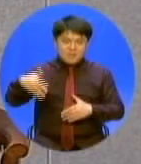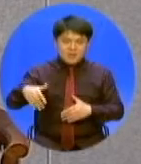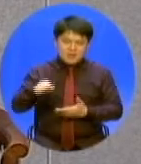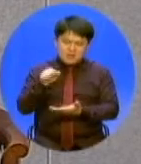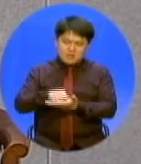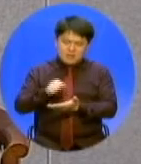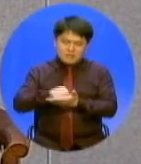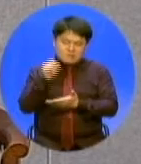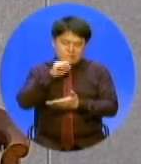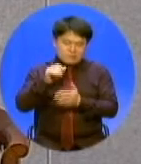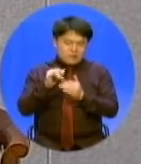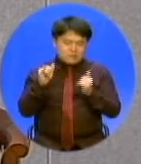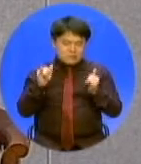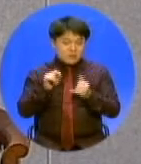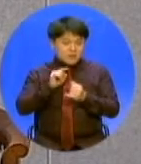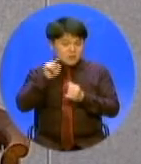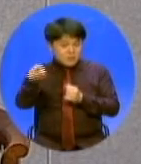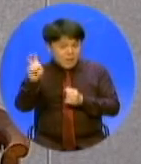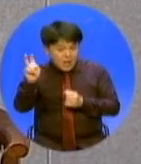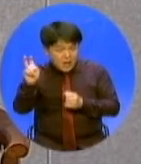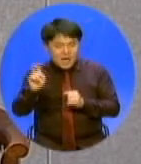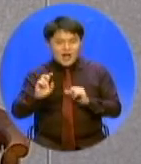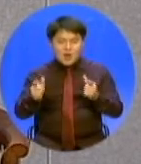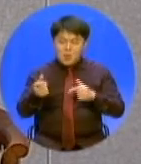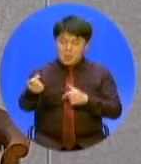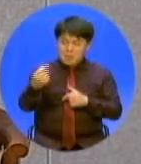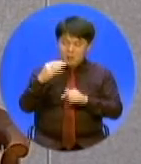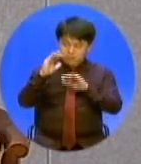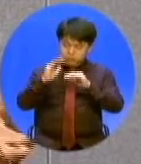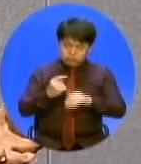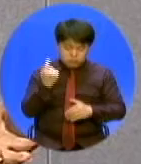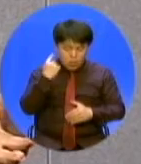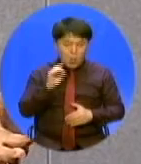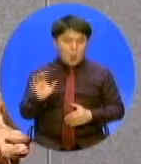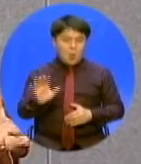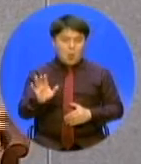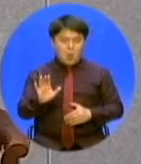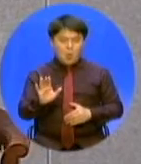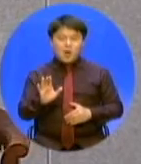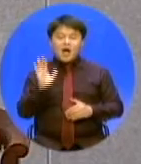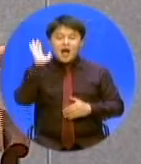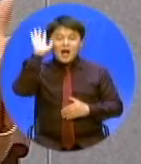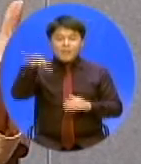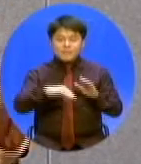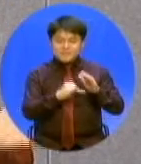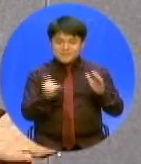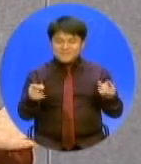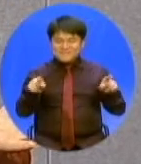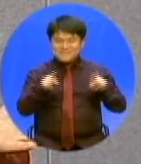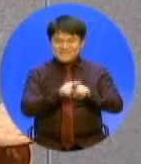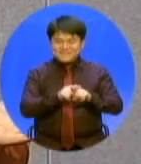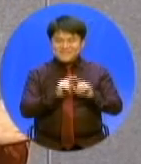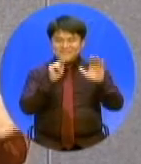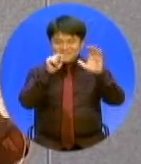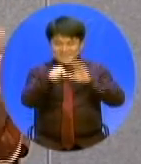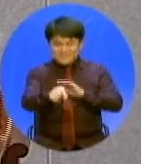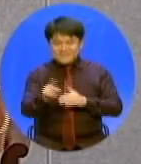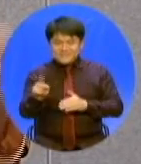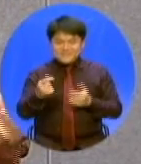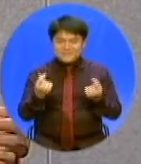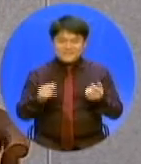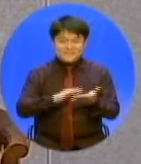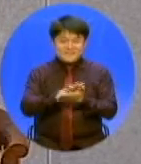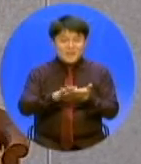즐겨하는 사람들만 가는 곳인 줄 알았는데 지금 대표님 말씀 들어보면은 이제 가족의 리조트로서 가서